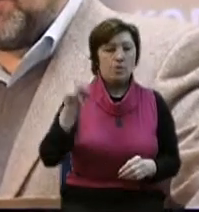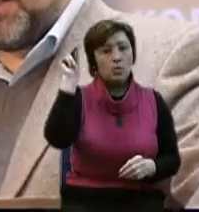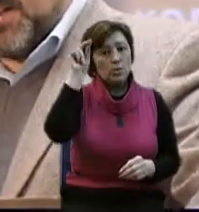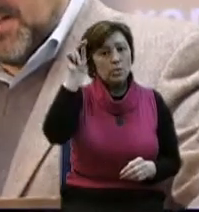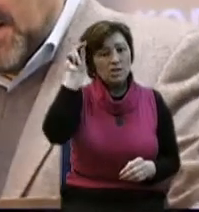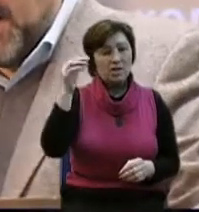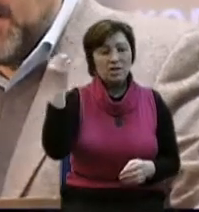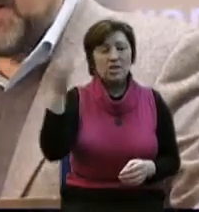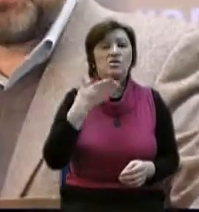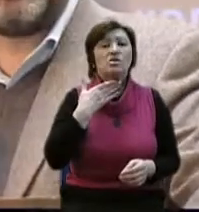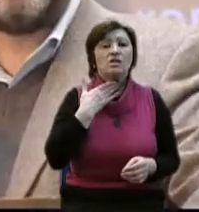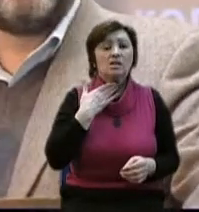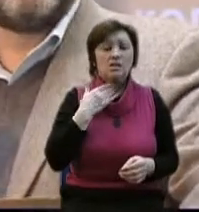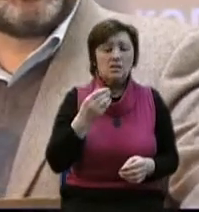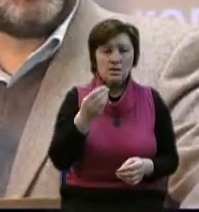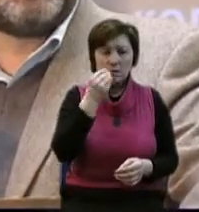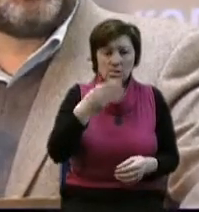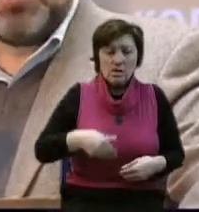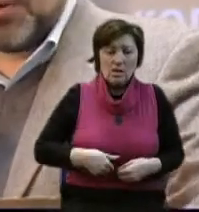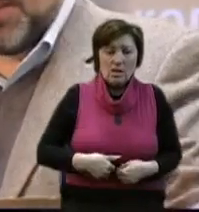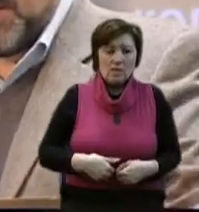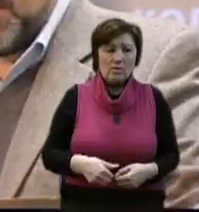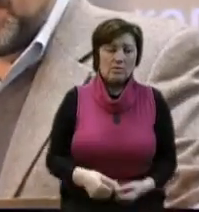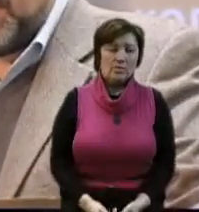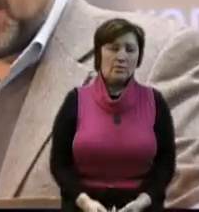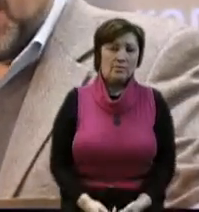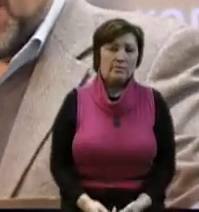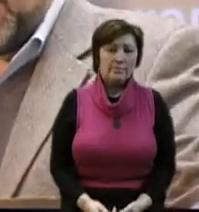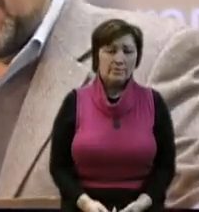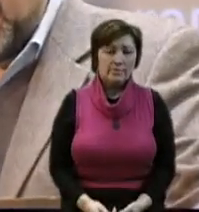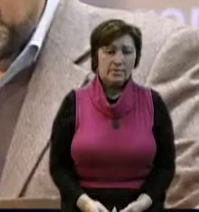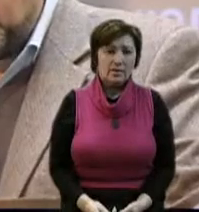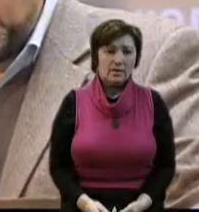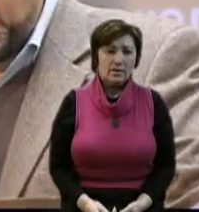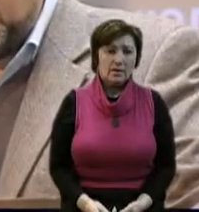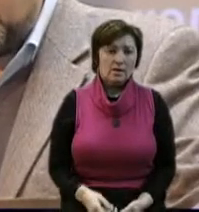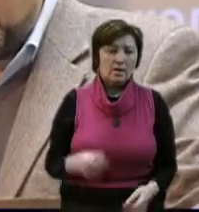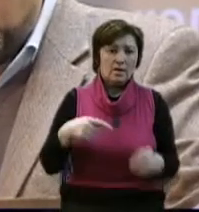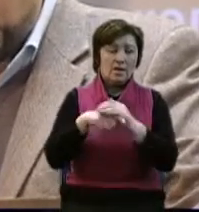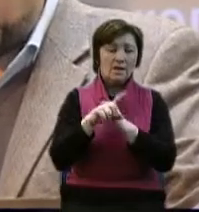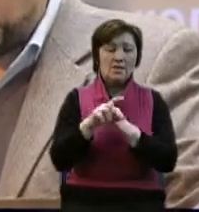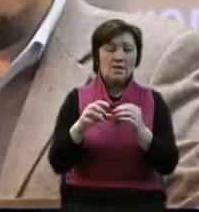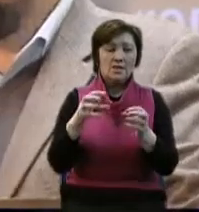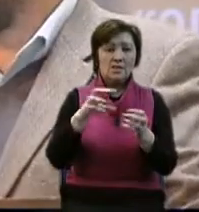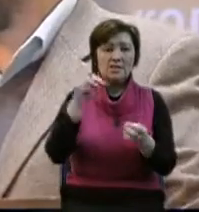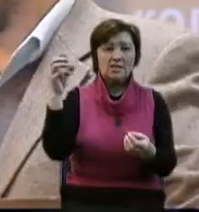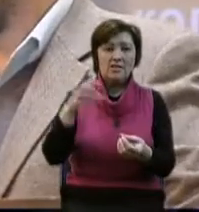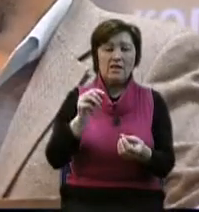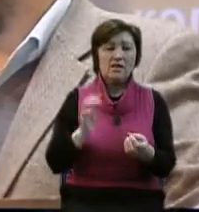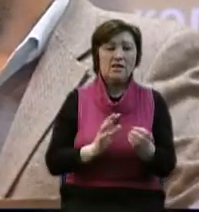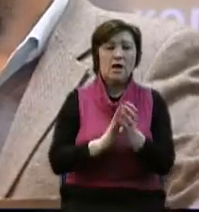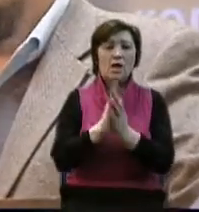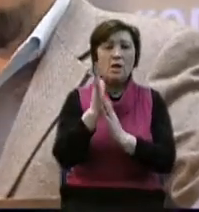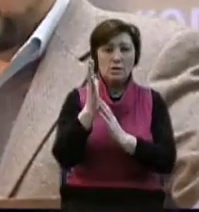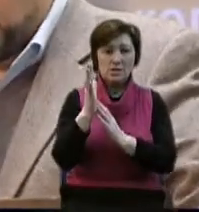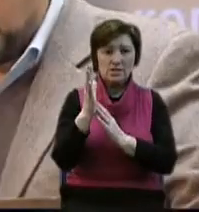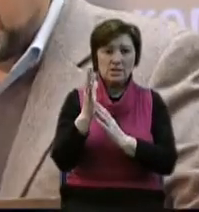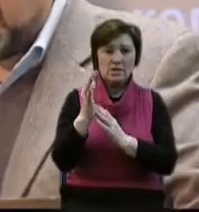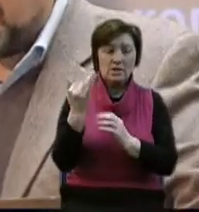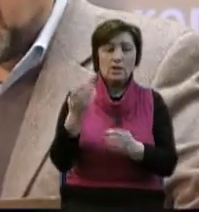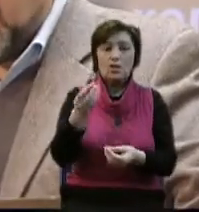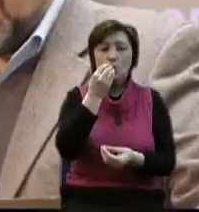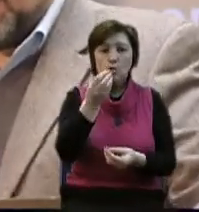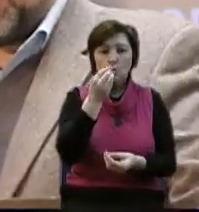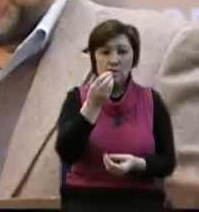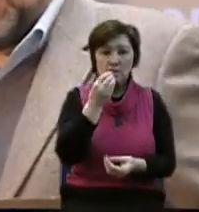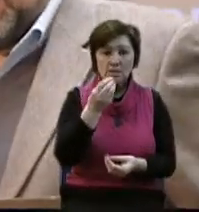Его взалкали», то есть захотели кушать, «и начали срывать колосья и